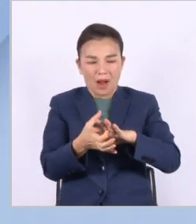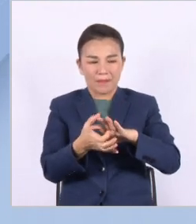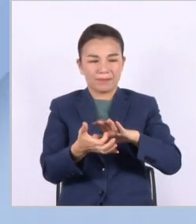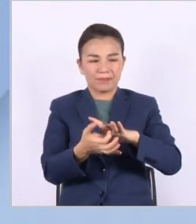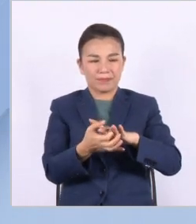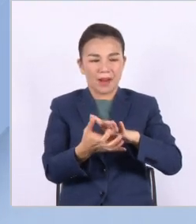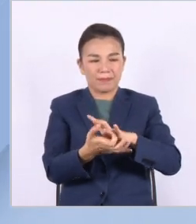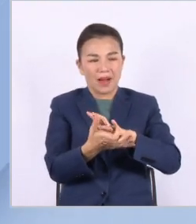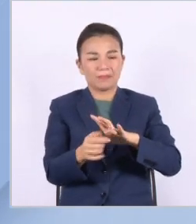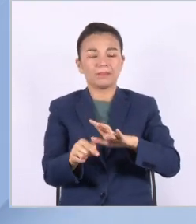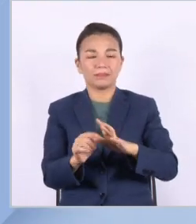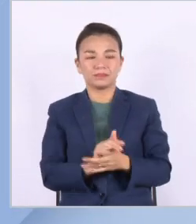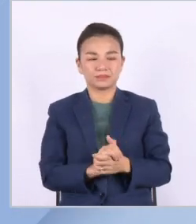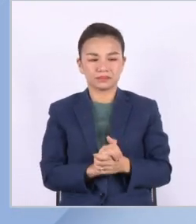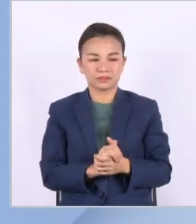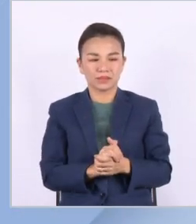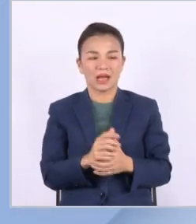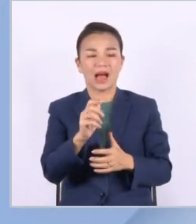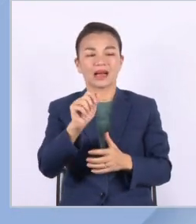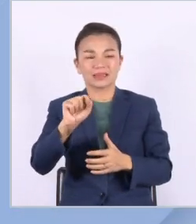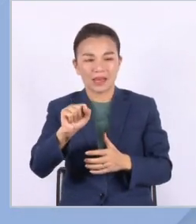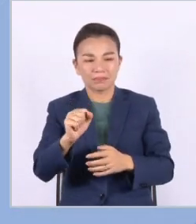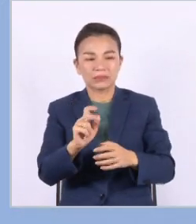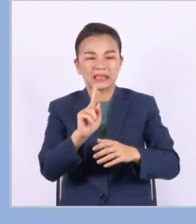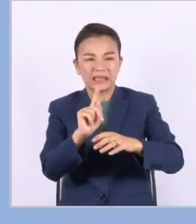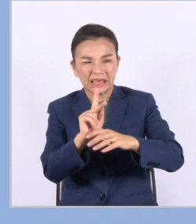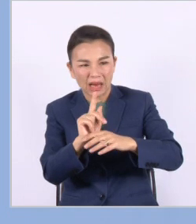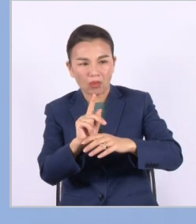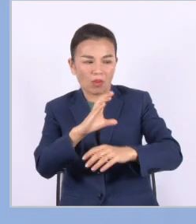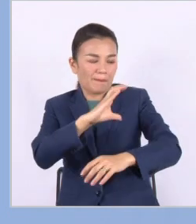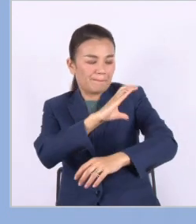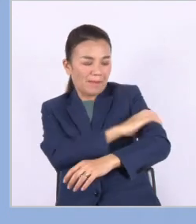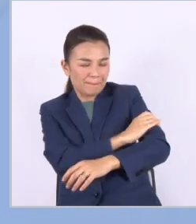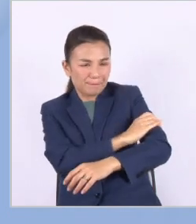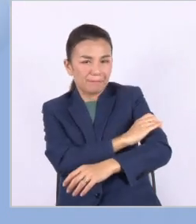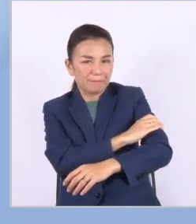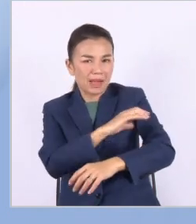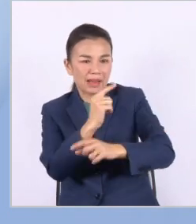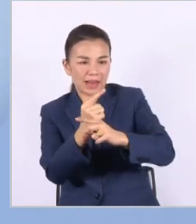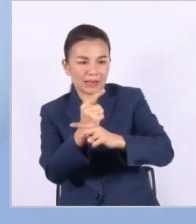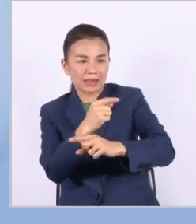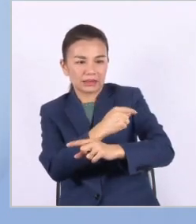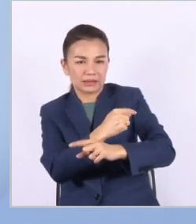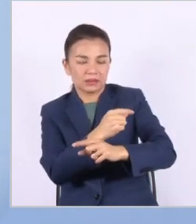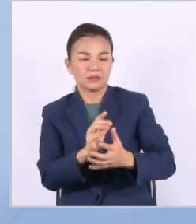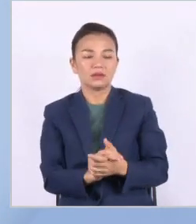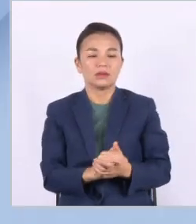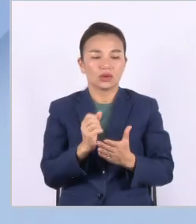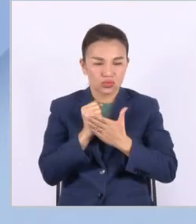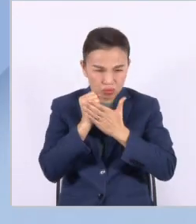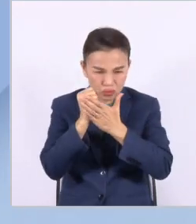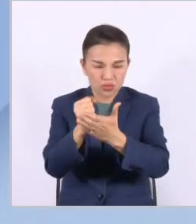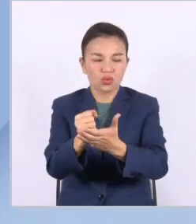ะคะ โอ ้ โห โอ้โหอักเสบอะค่ะเขียวช้ำตรงแขนก็มีเหล็กสวมไว้1ชิ้นด้วยเหตุการณ์นี้เนี่ยต้องเข้าไปช่วยเหลือ